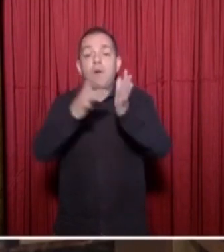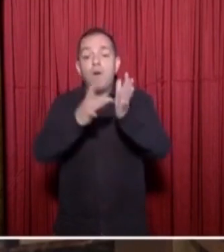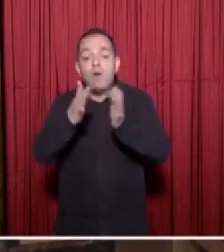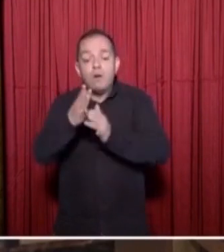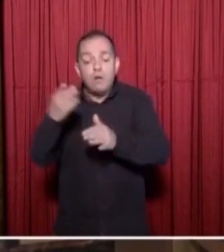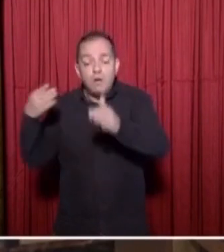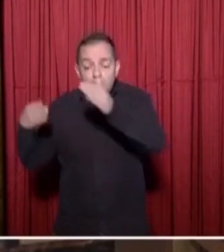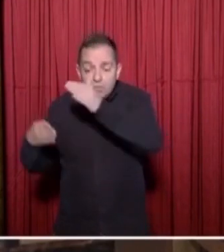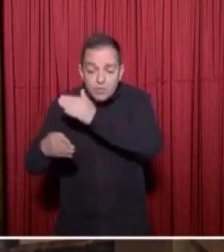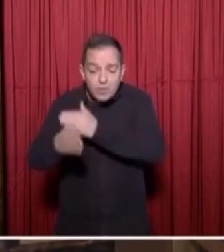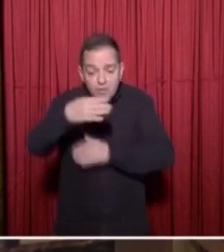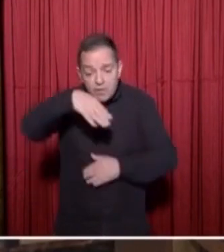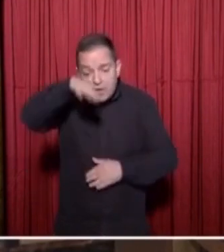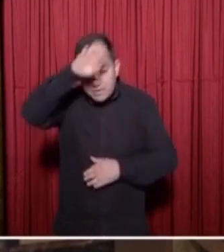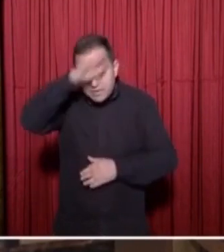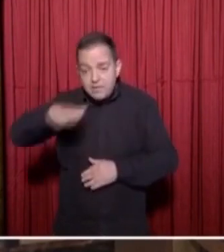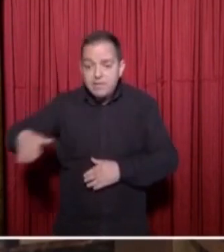παραδοθείς και της